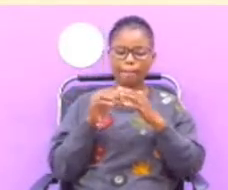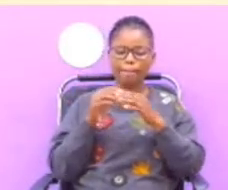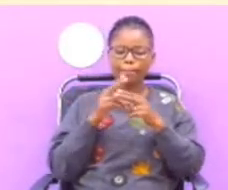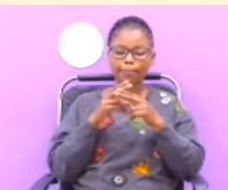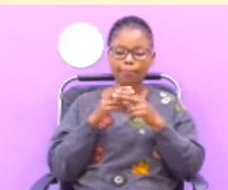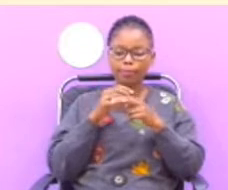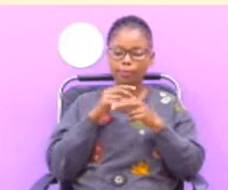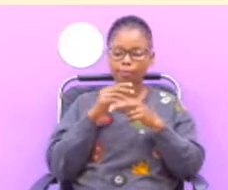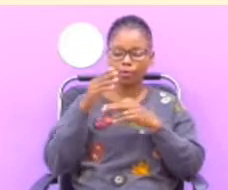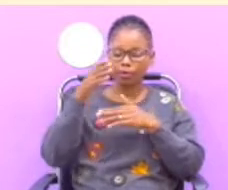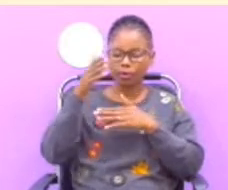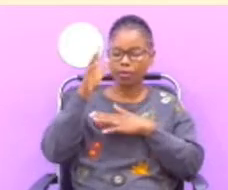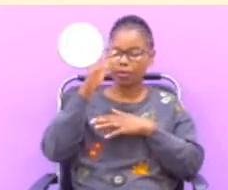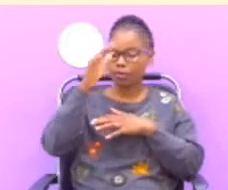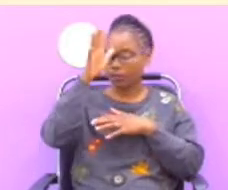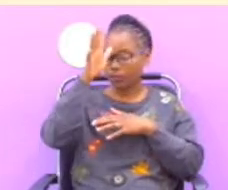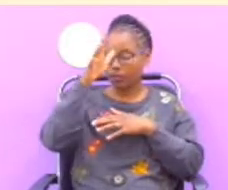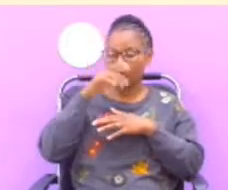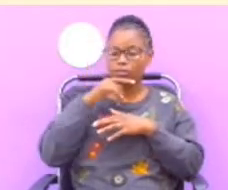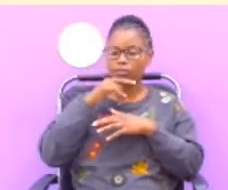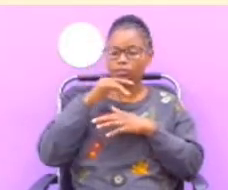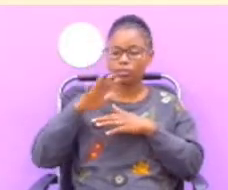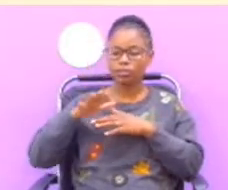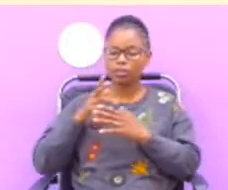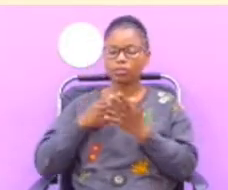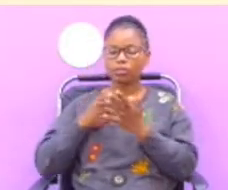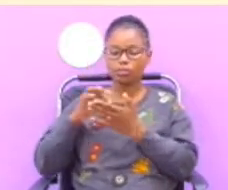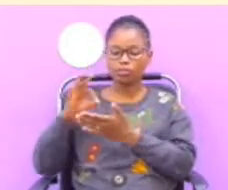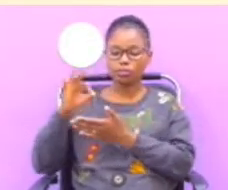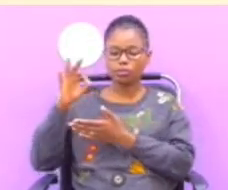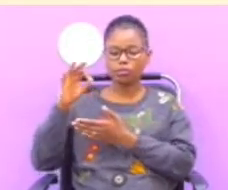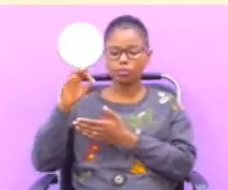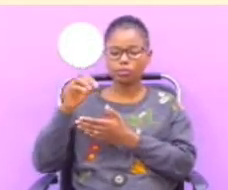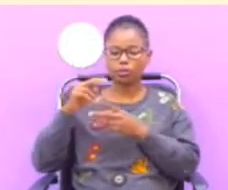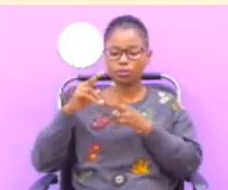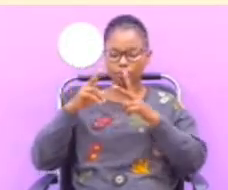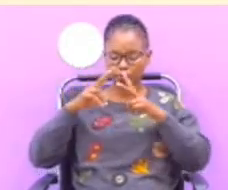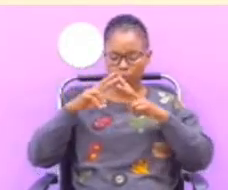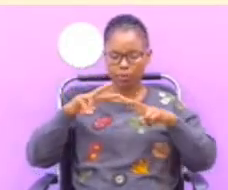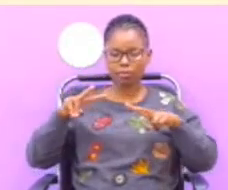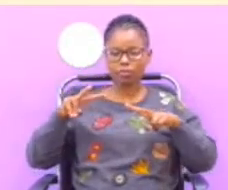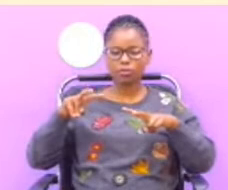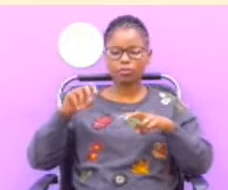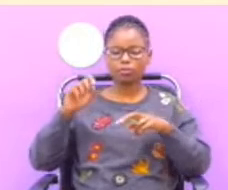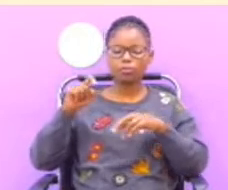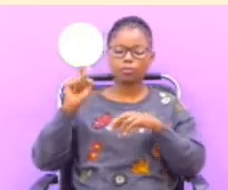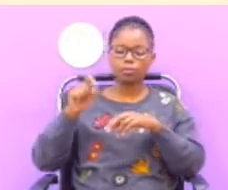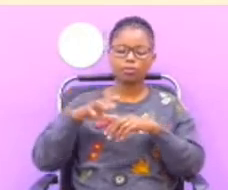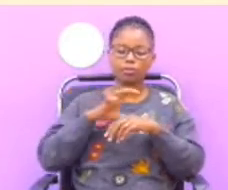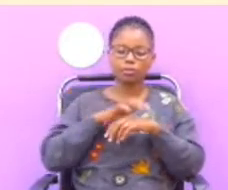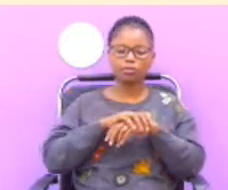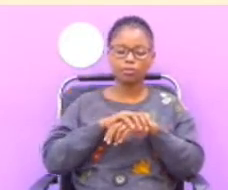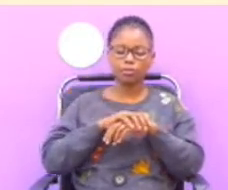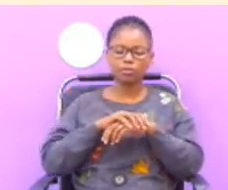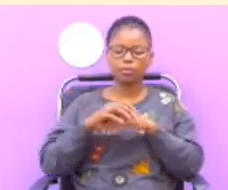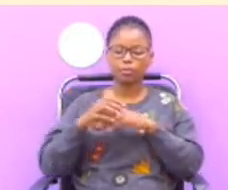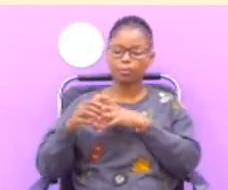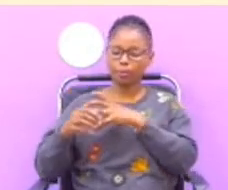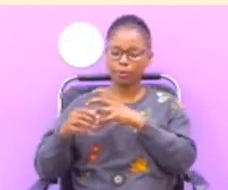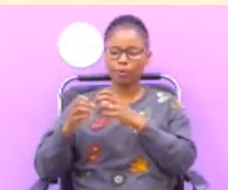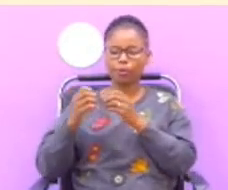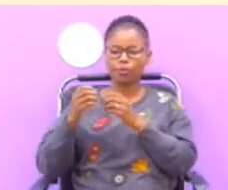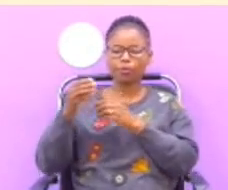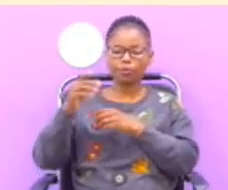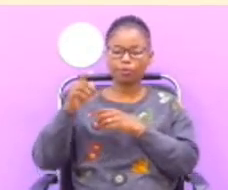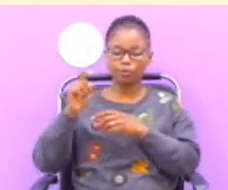Ithe, Ngai Mũriũ na Ngai Roho Mũtheru. Thayũ mũgĩe naguo, hinya wa Ngai mũgĩe naguo, ũtorania